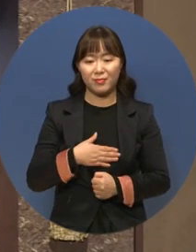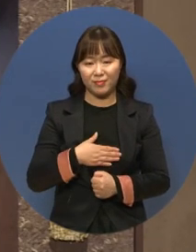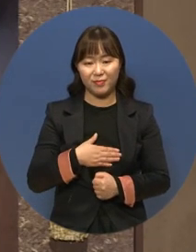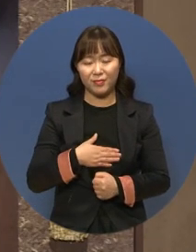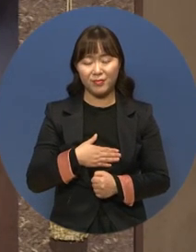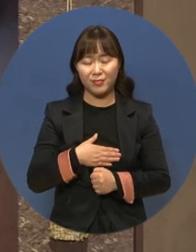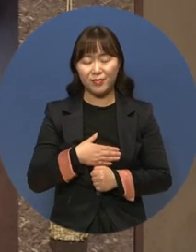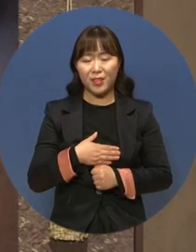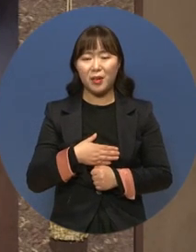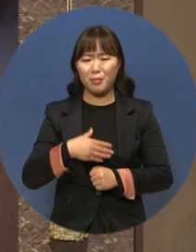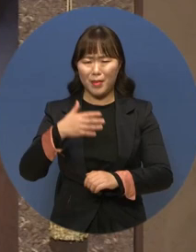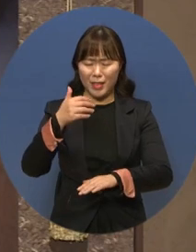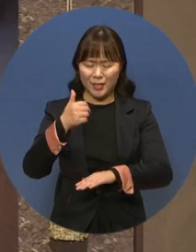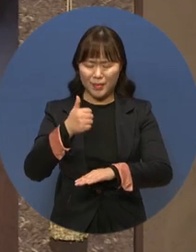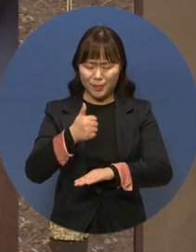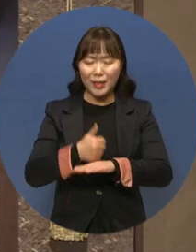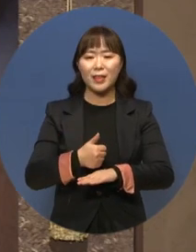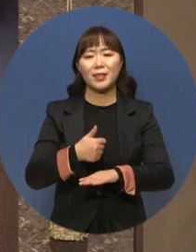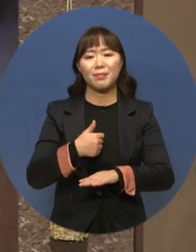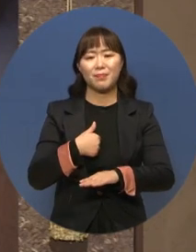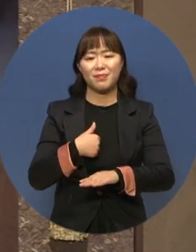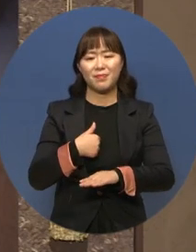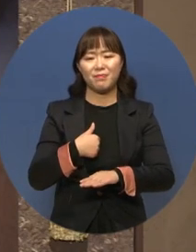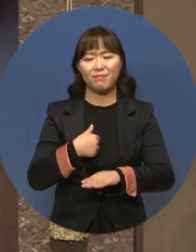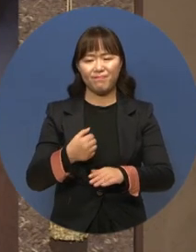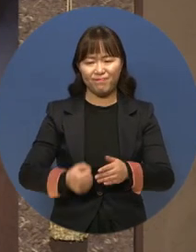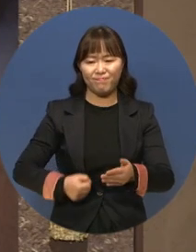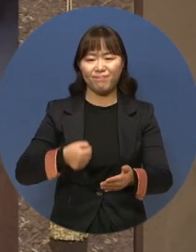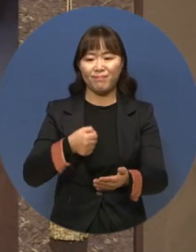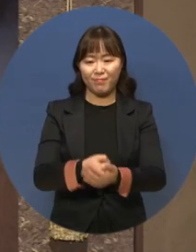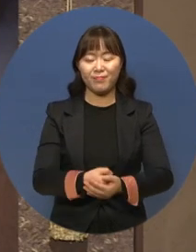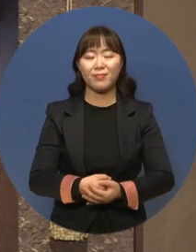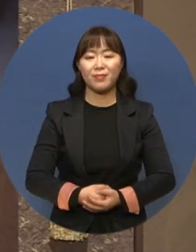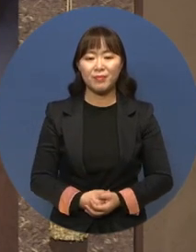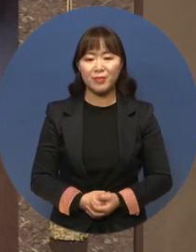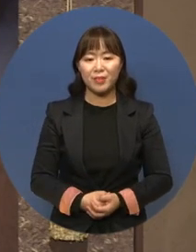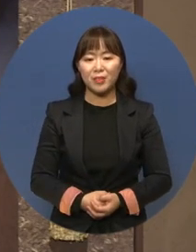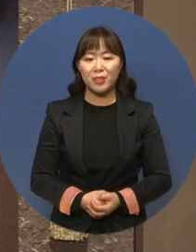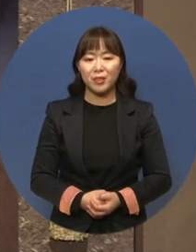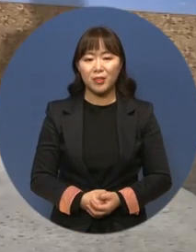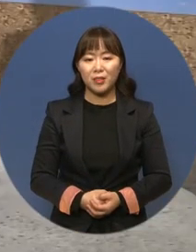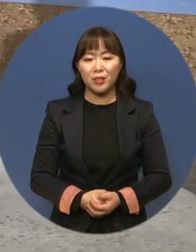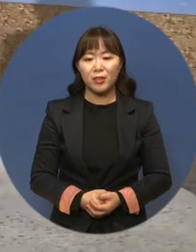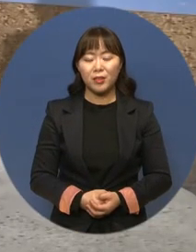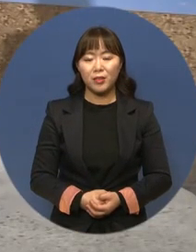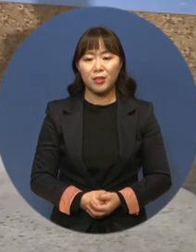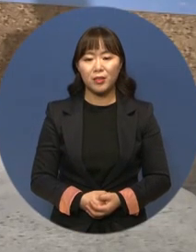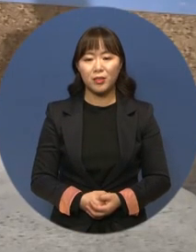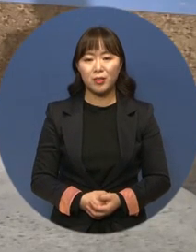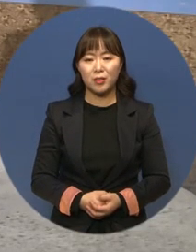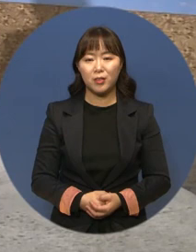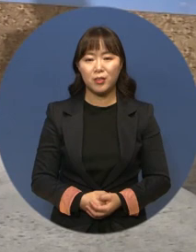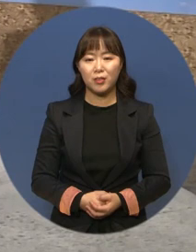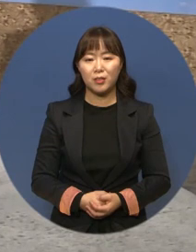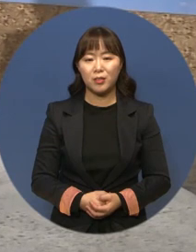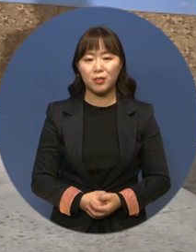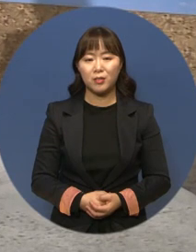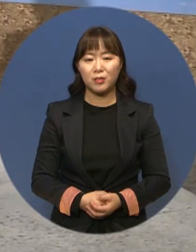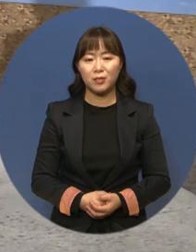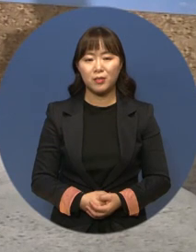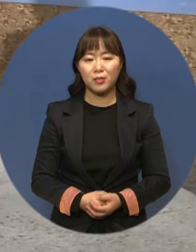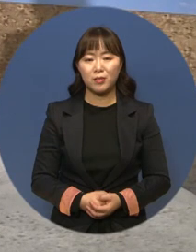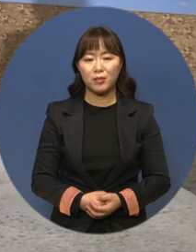제가 마지막에 결심을 하게 된 거죠. 그래서 저는 물론